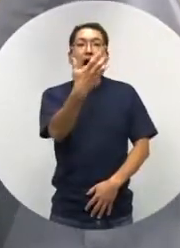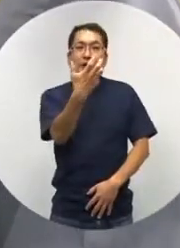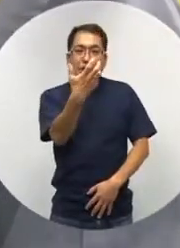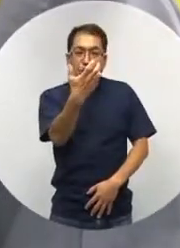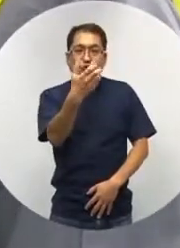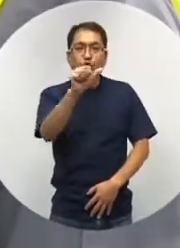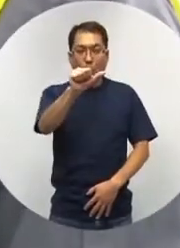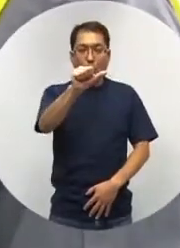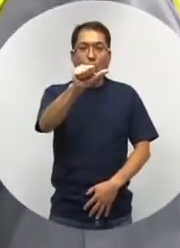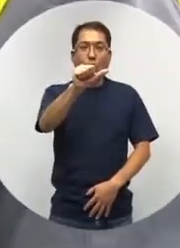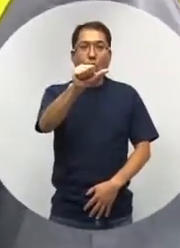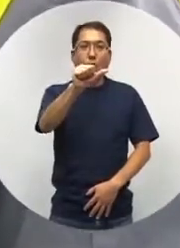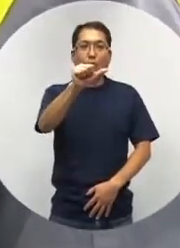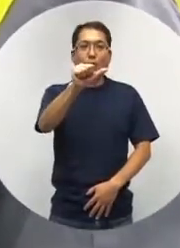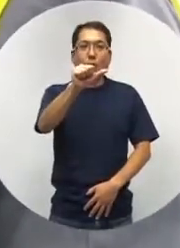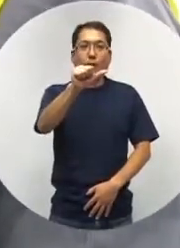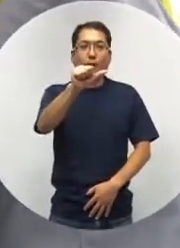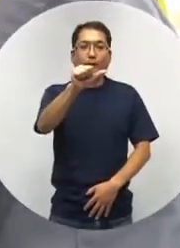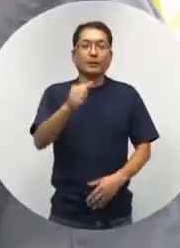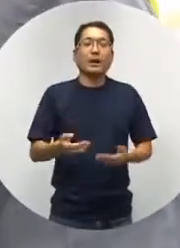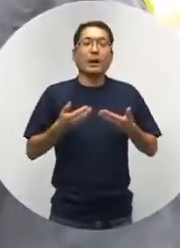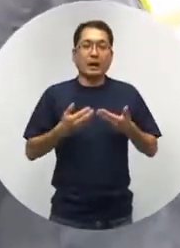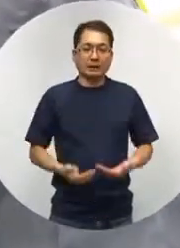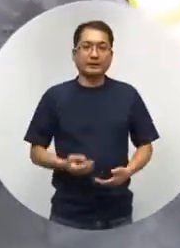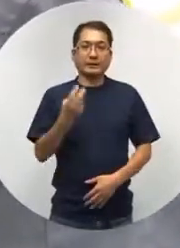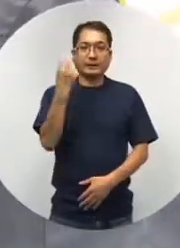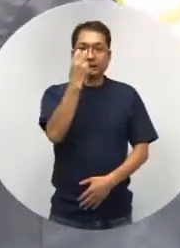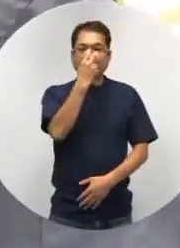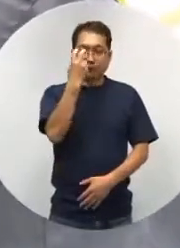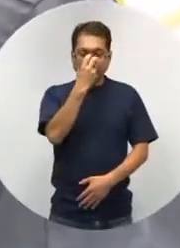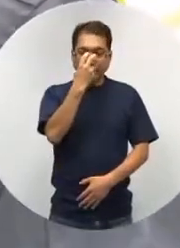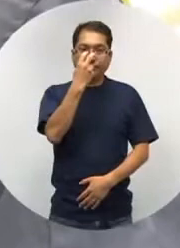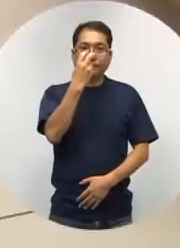85、安全確認